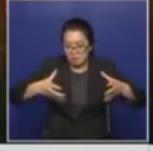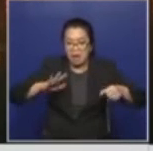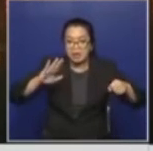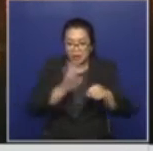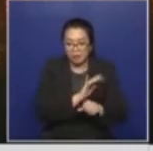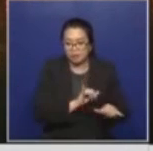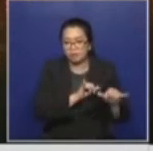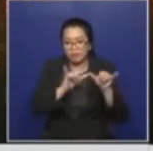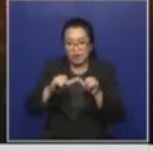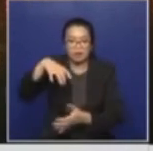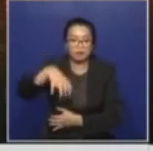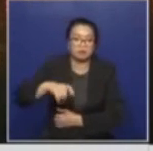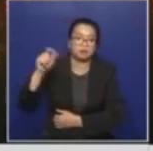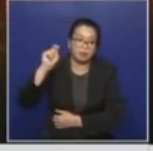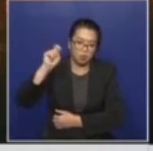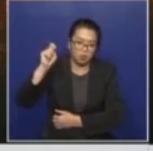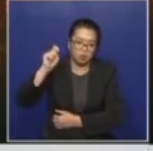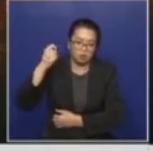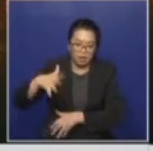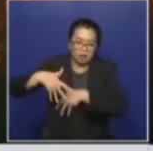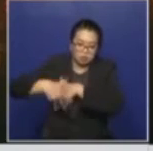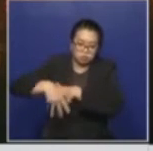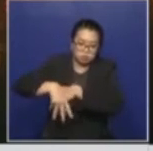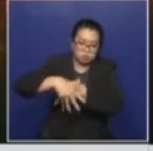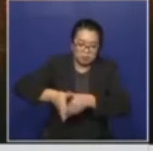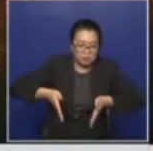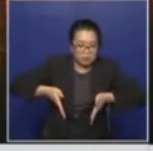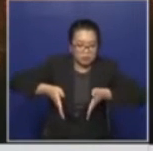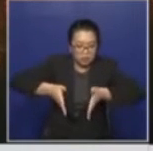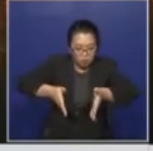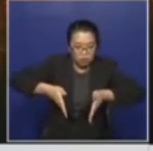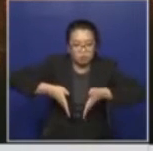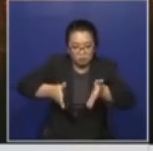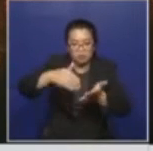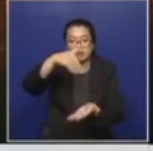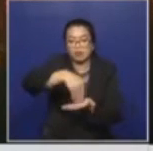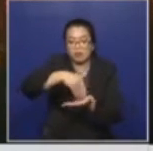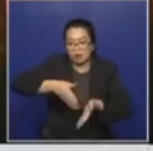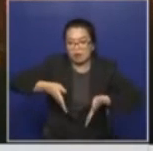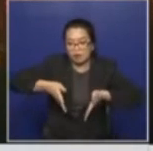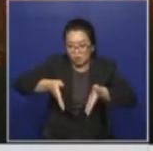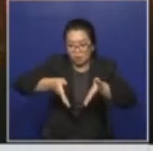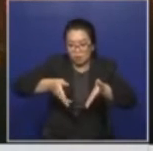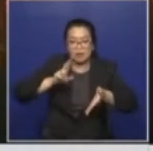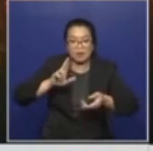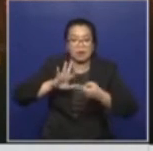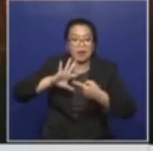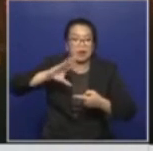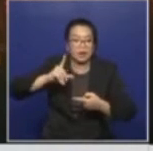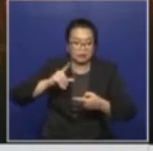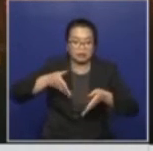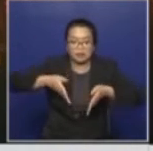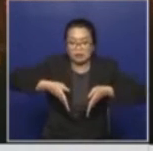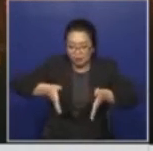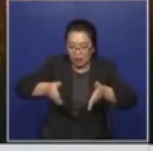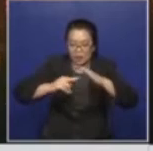งพักค้างและเคลื่อนขบวนมาปิดถนนราชดำเนินกลางตั้งแ